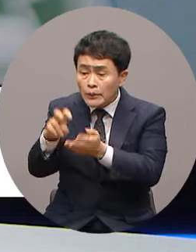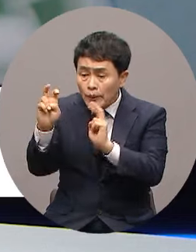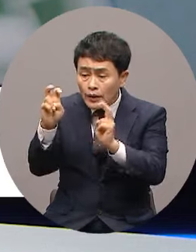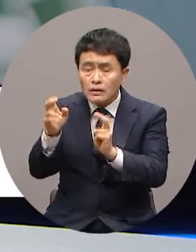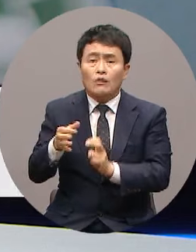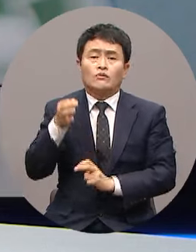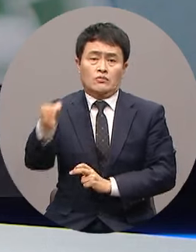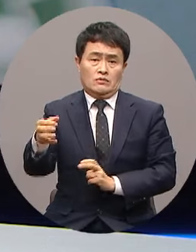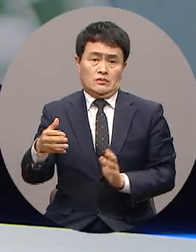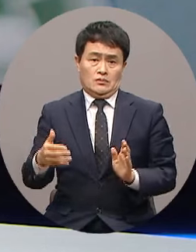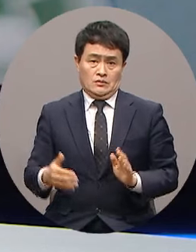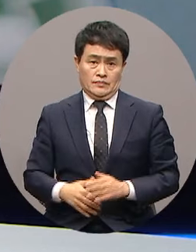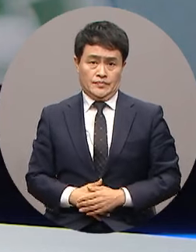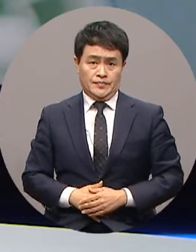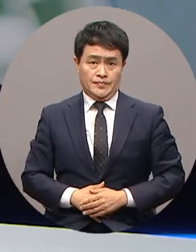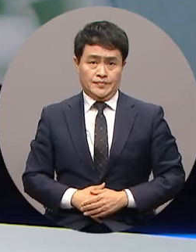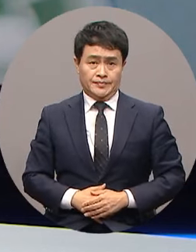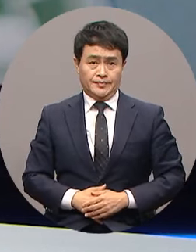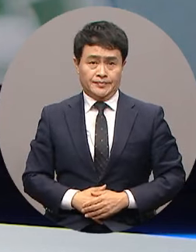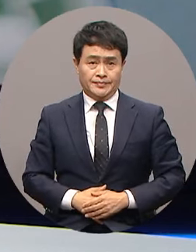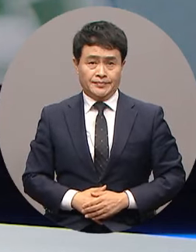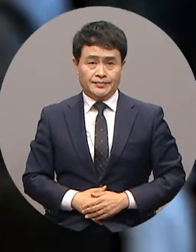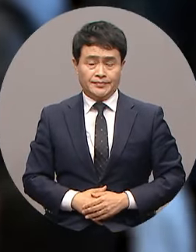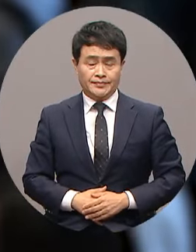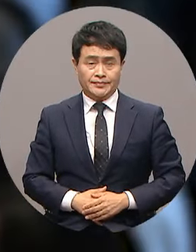합니다. 박윤수 기자입니다.